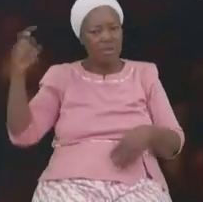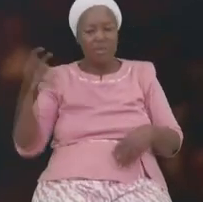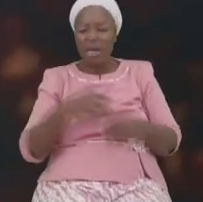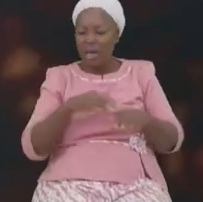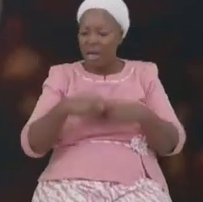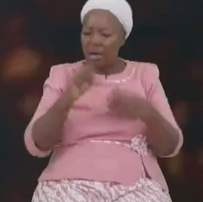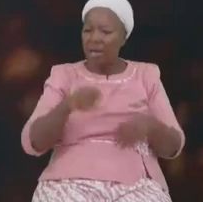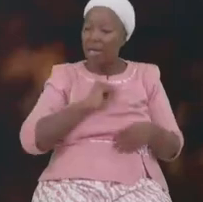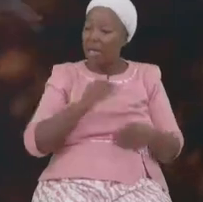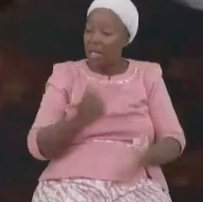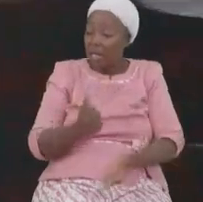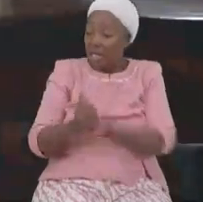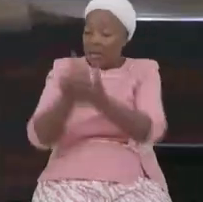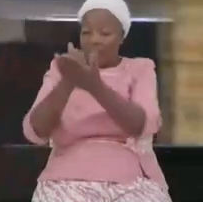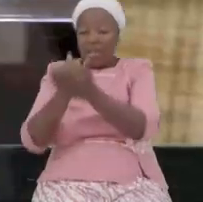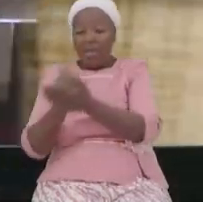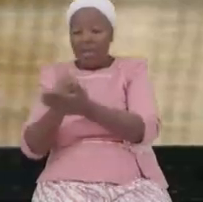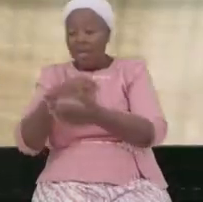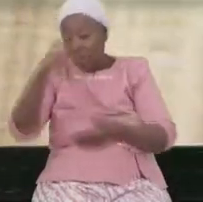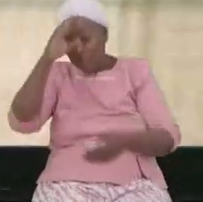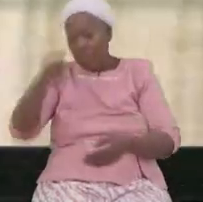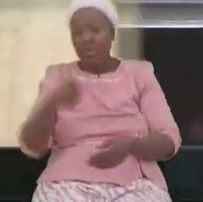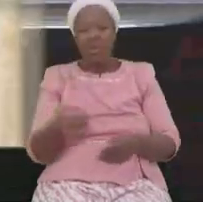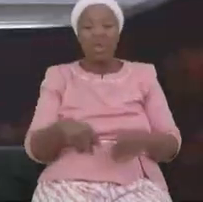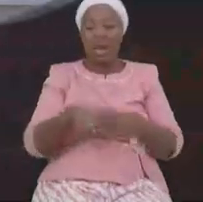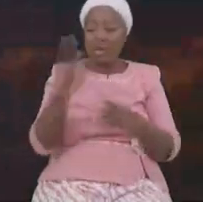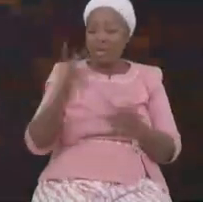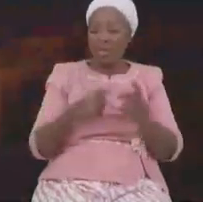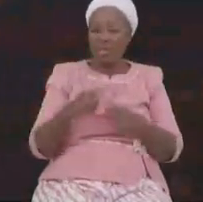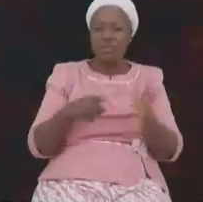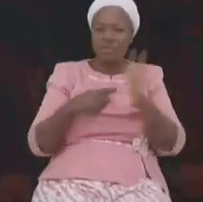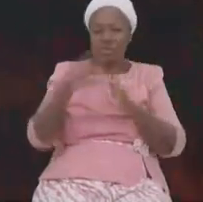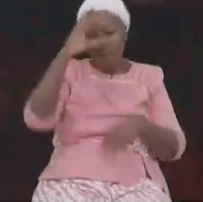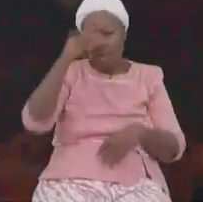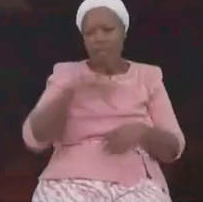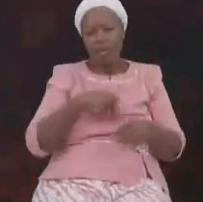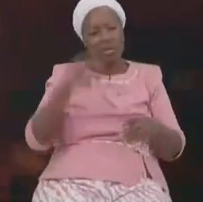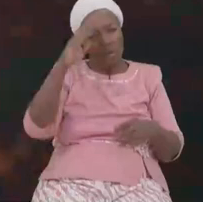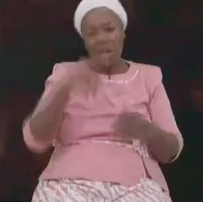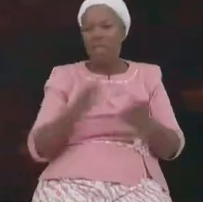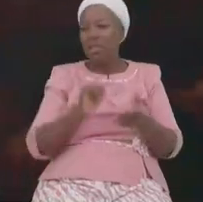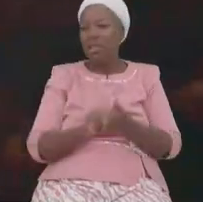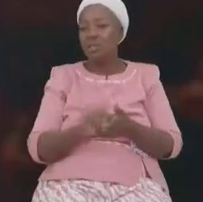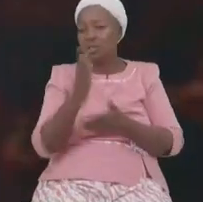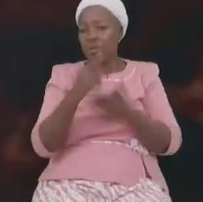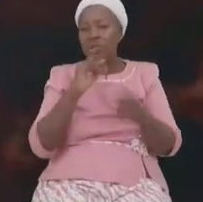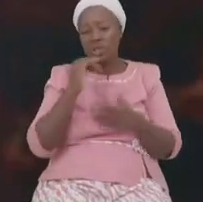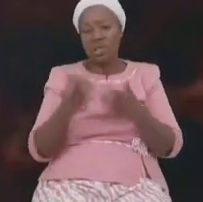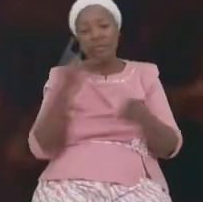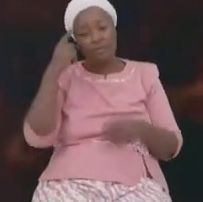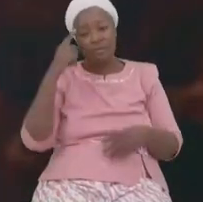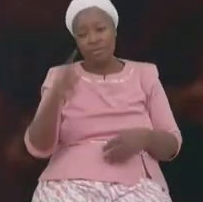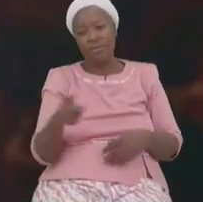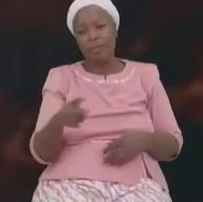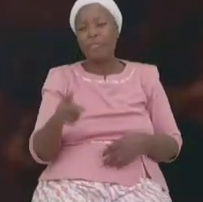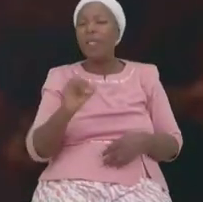Accomplir son rêve? Comment lui montrer que quelqu'un est là pour lui? Je connais ta